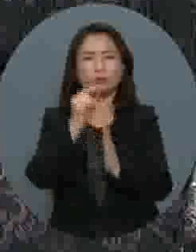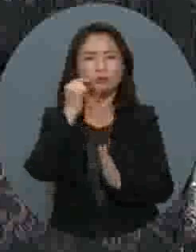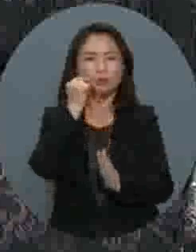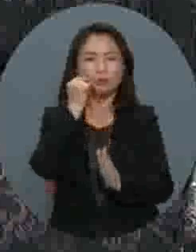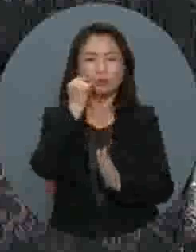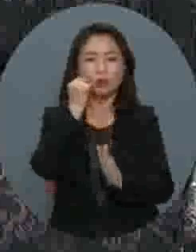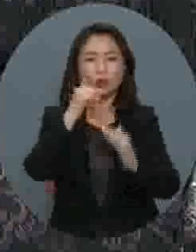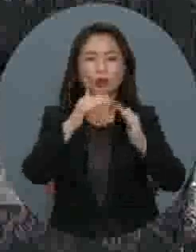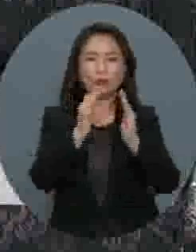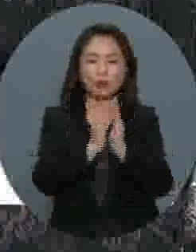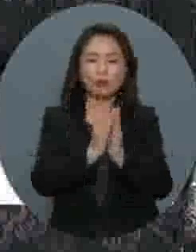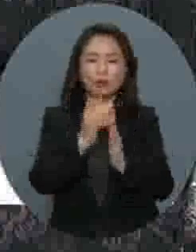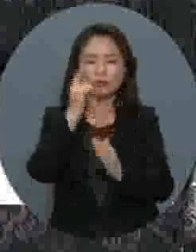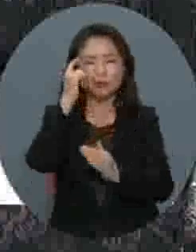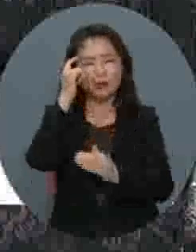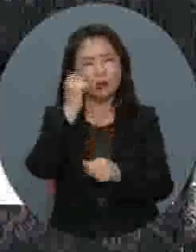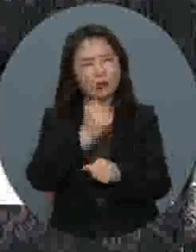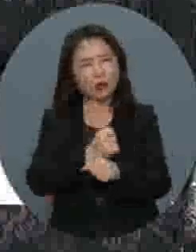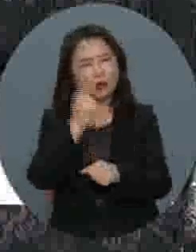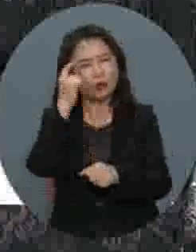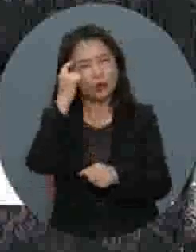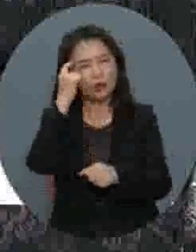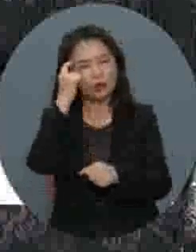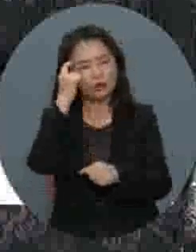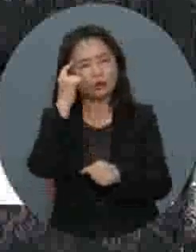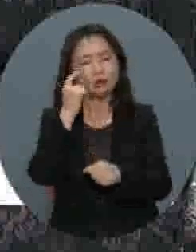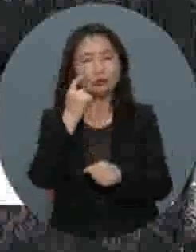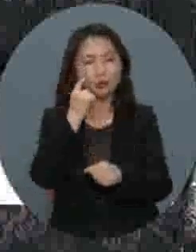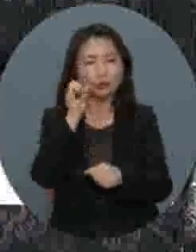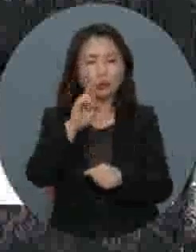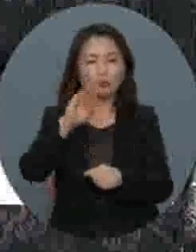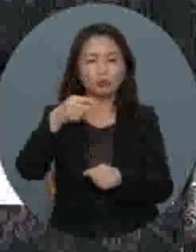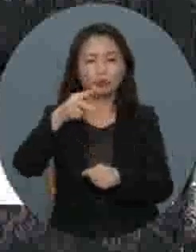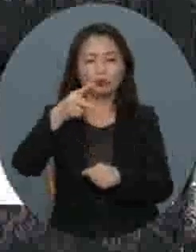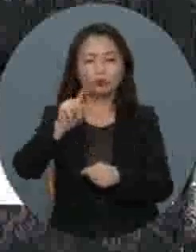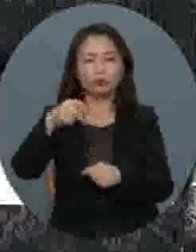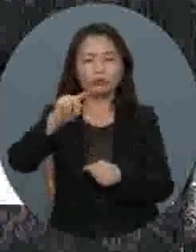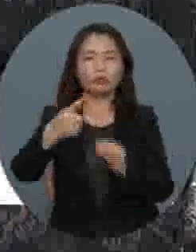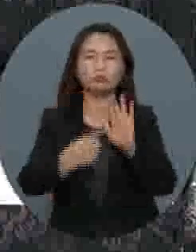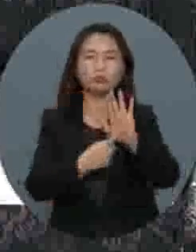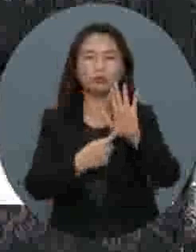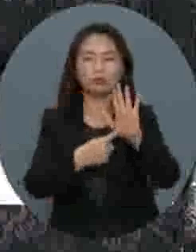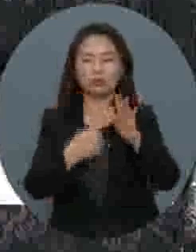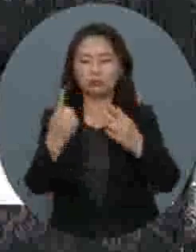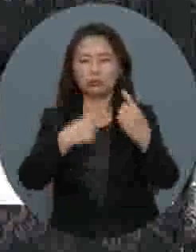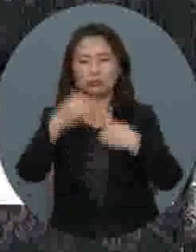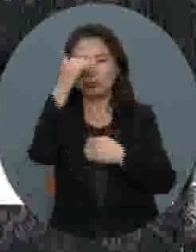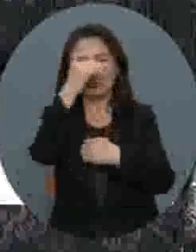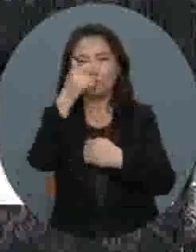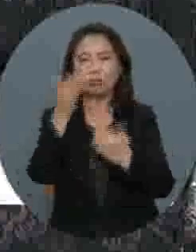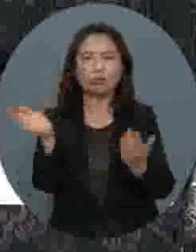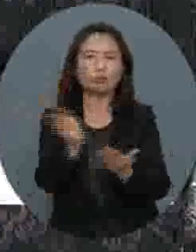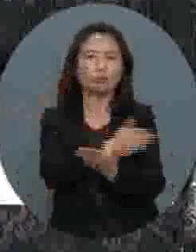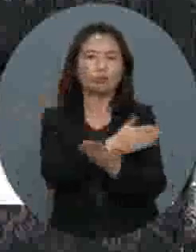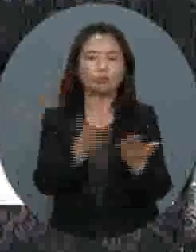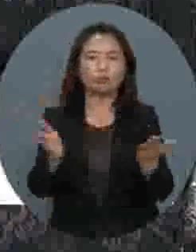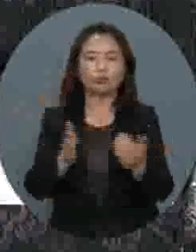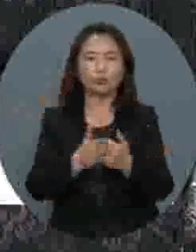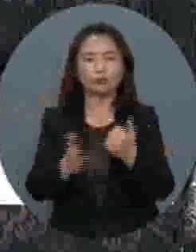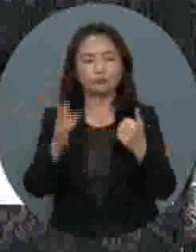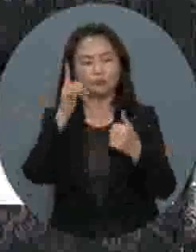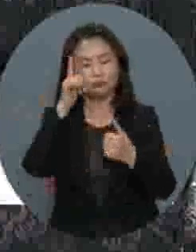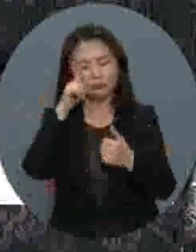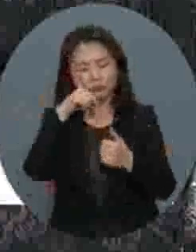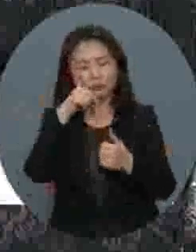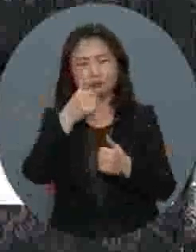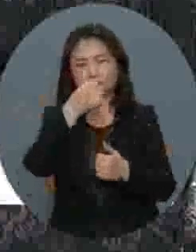그 폐업도 하려고 생각해보고 부동산에도 니나 거의 뭐 오는 사람 하나 없고 그렇게 어쩔 수